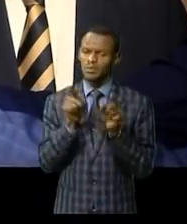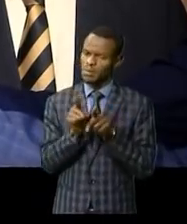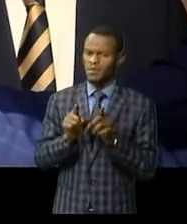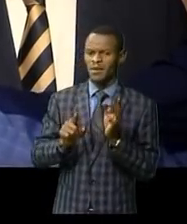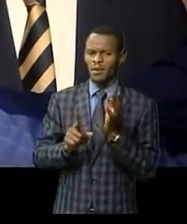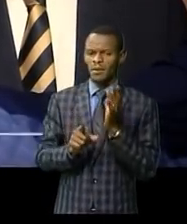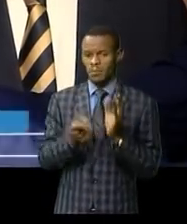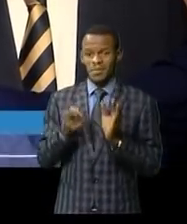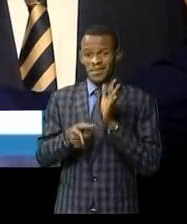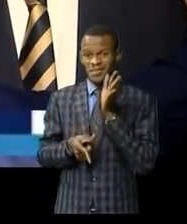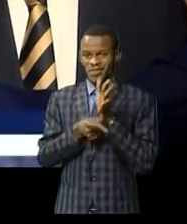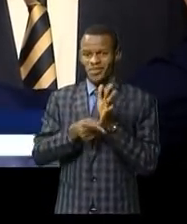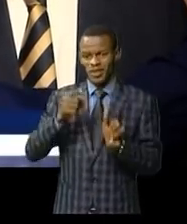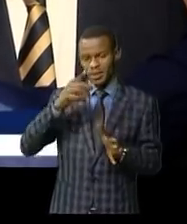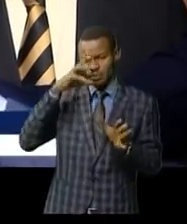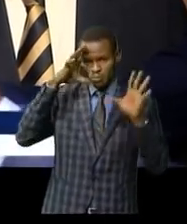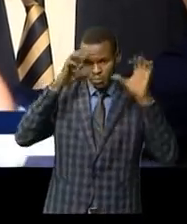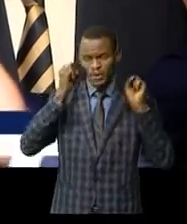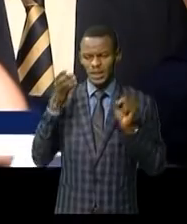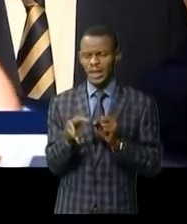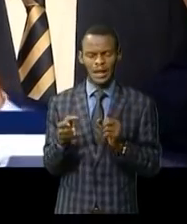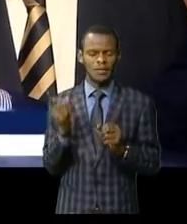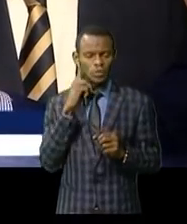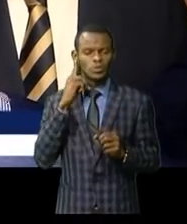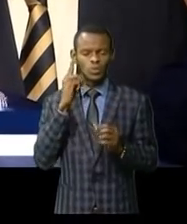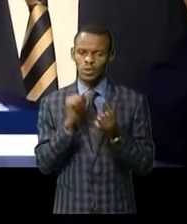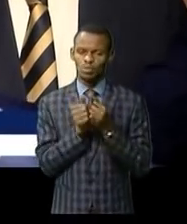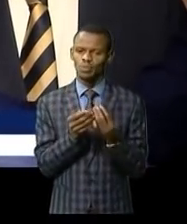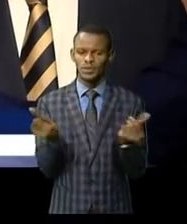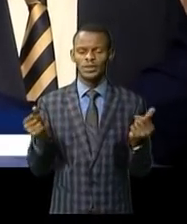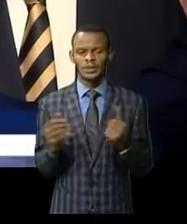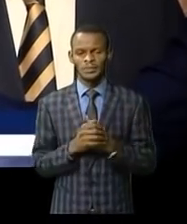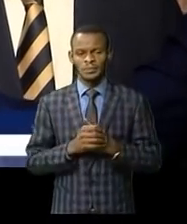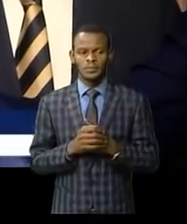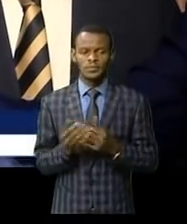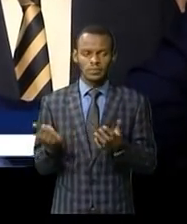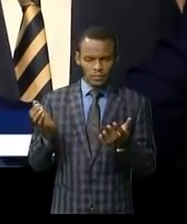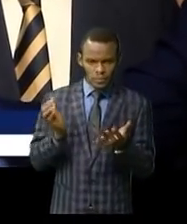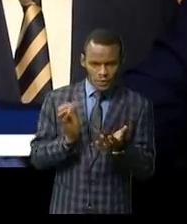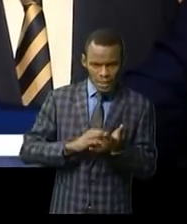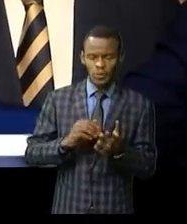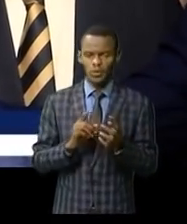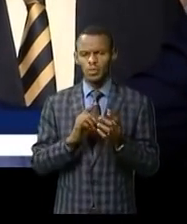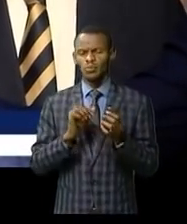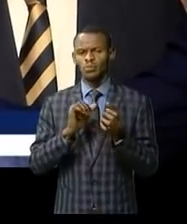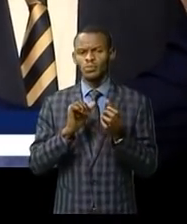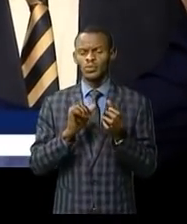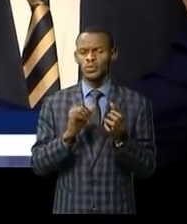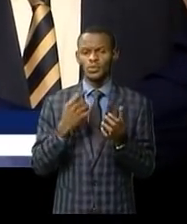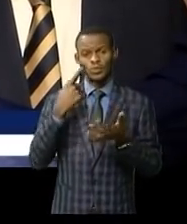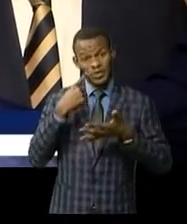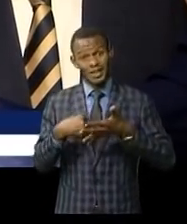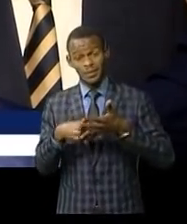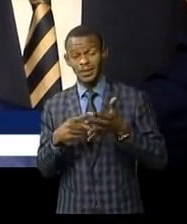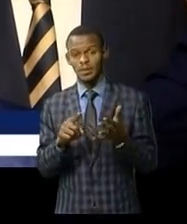vice-président. Ce qui fut fait parce que, séance tenante, le premier vice-président a